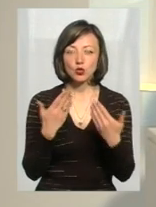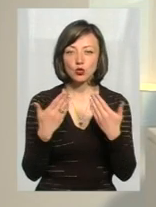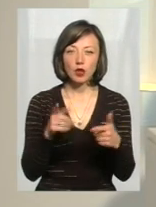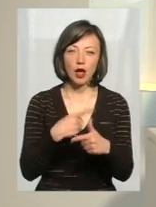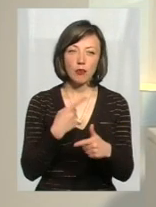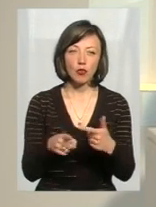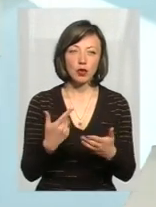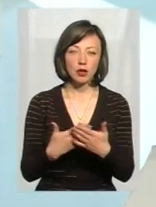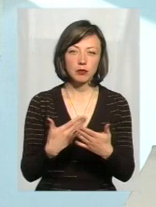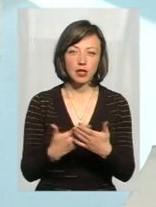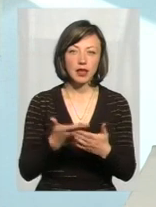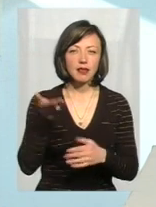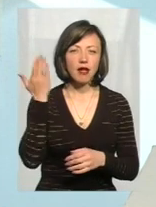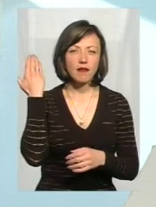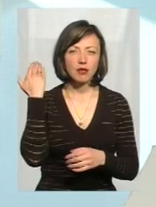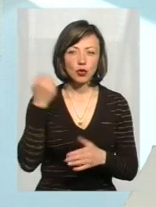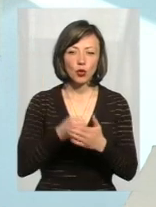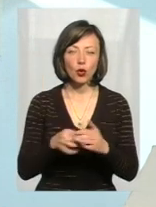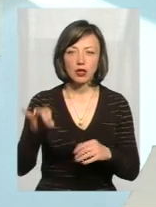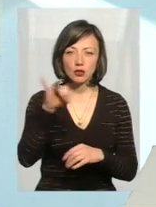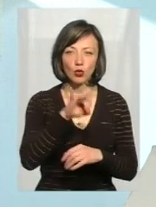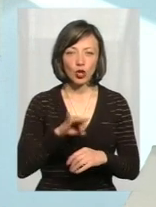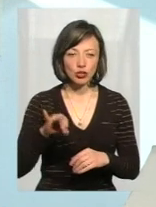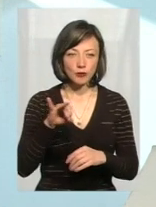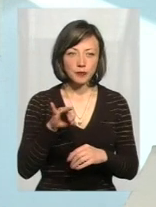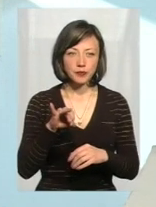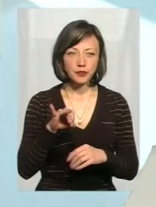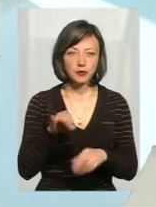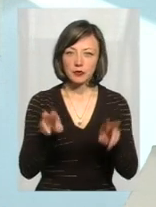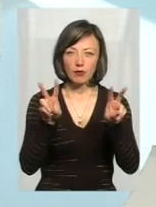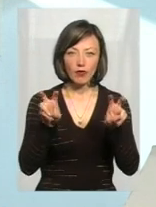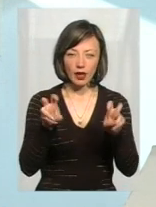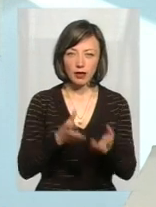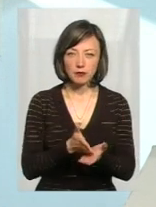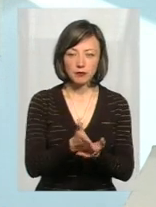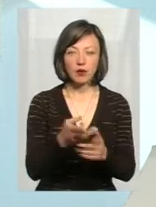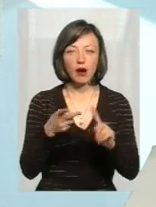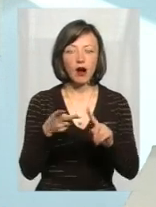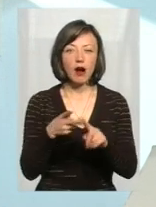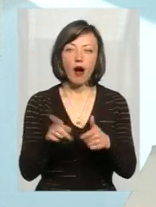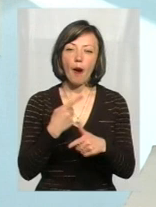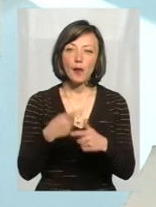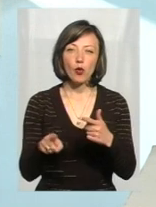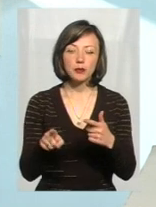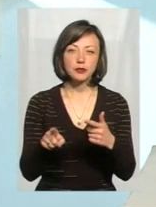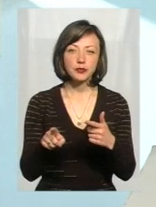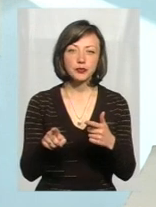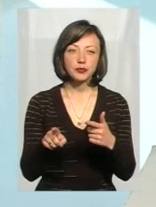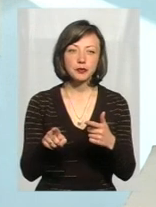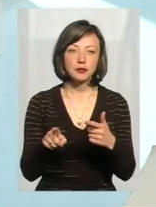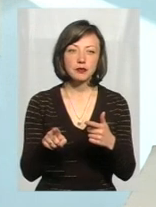або, наприклад, давнини до історичної, це все тематичні маршрути, або, скажімо